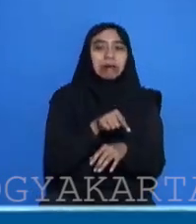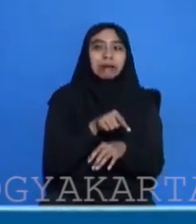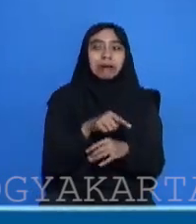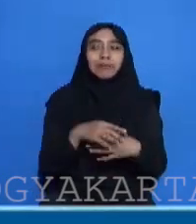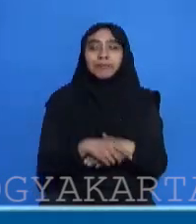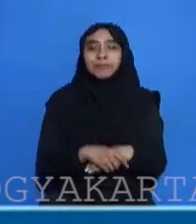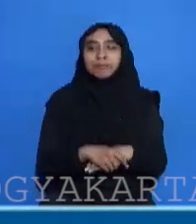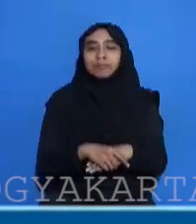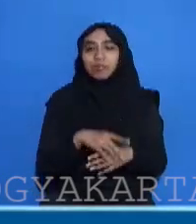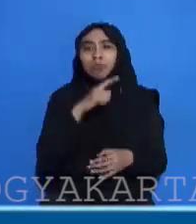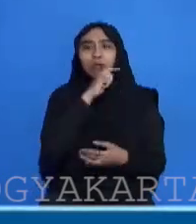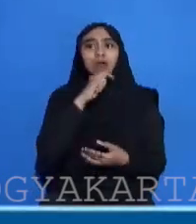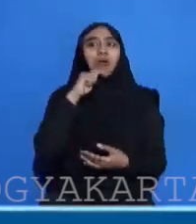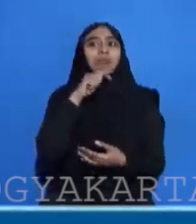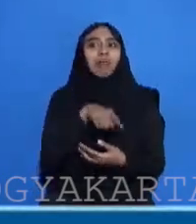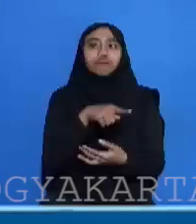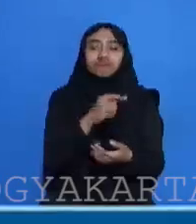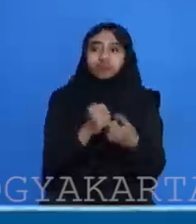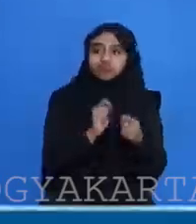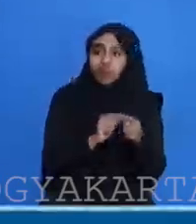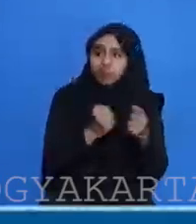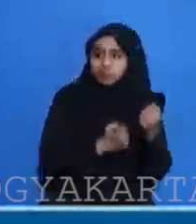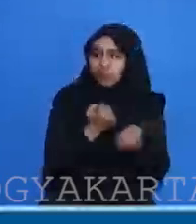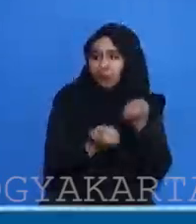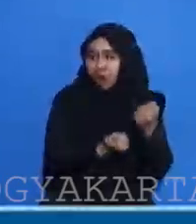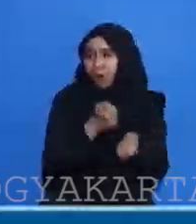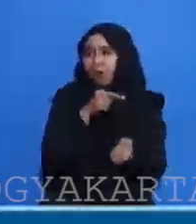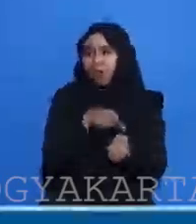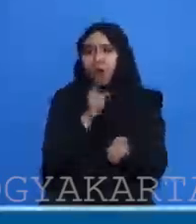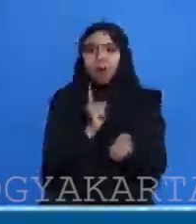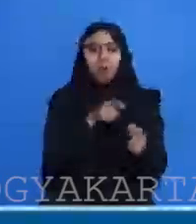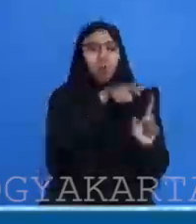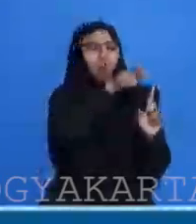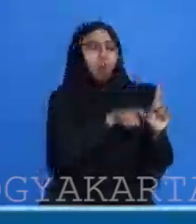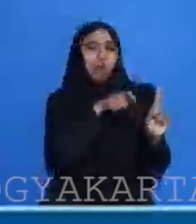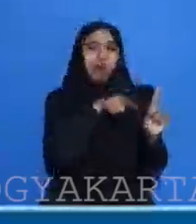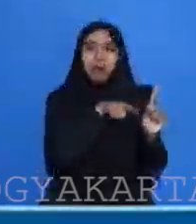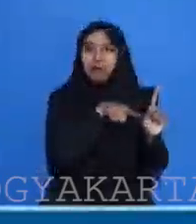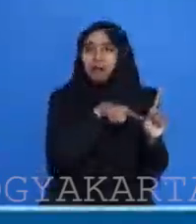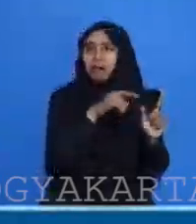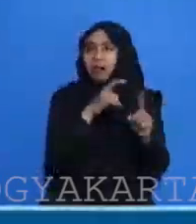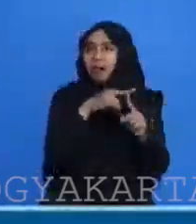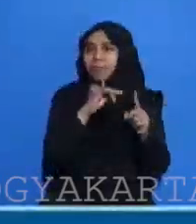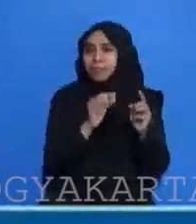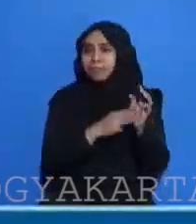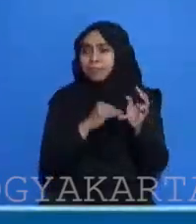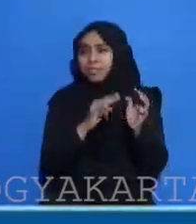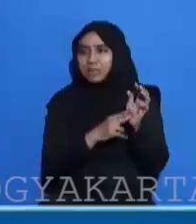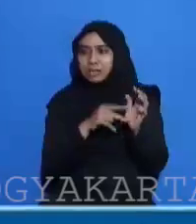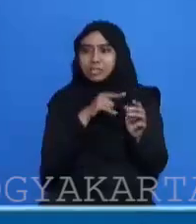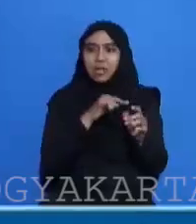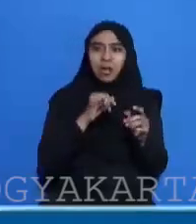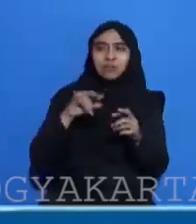menikota sistohuniko Inggih meniko ngatimen lanse my phone jumirah Seventeen mapan